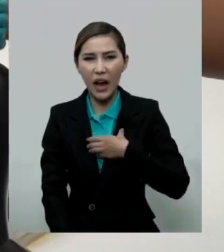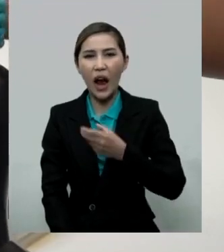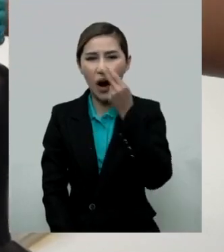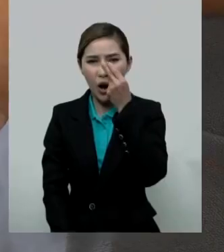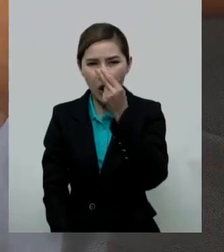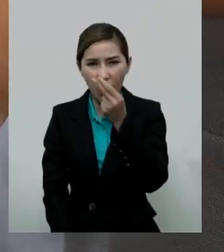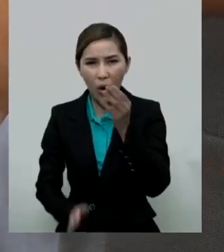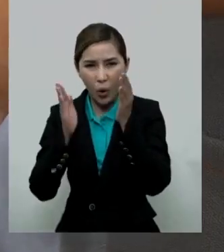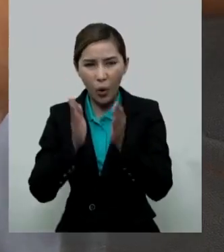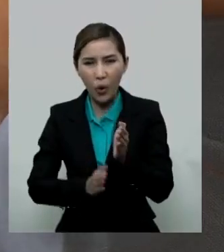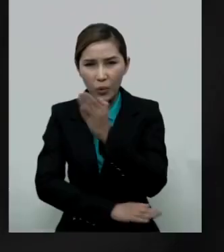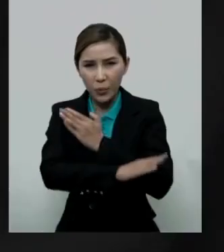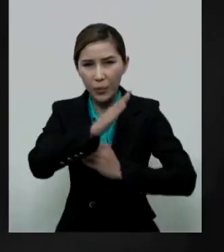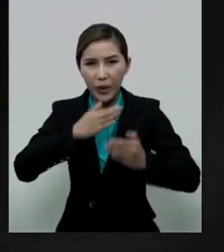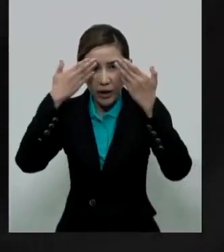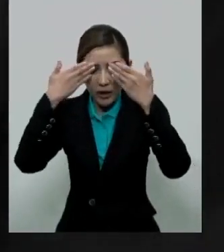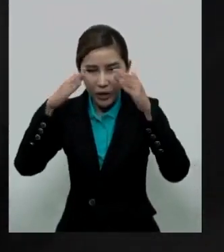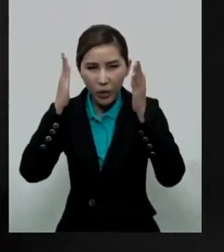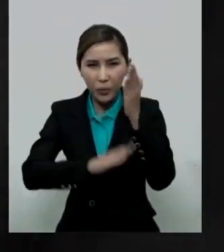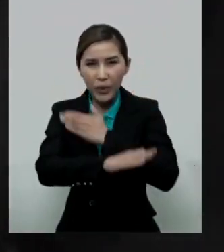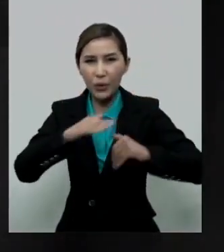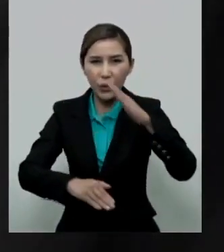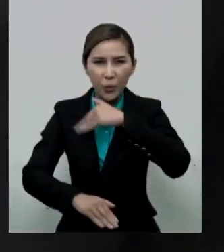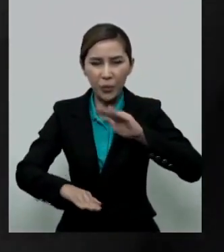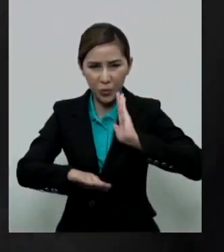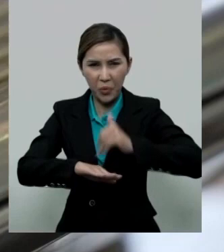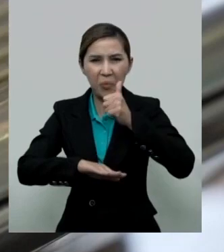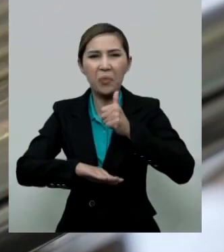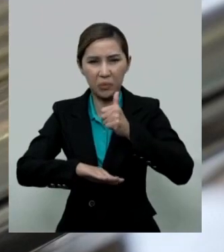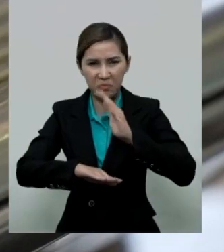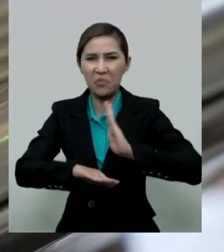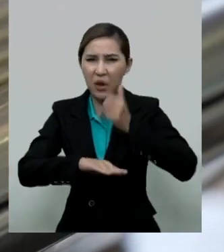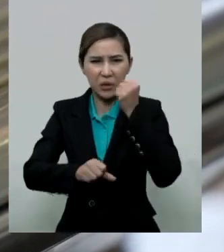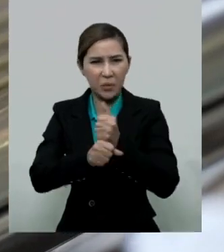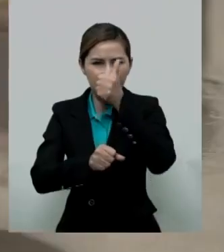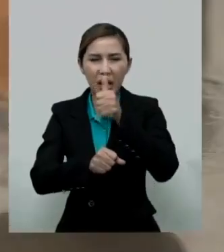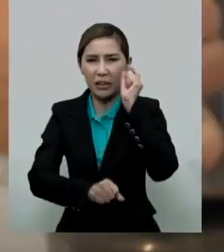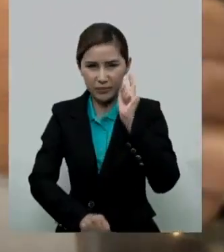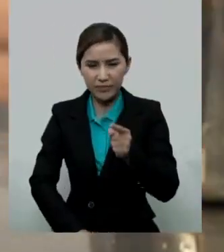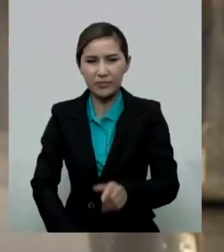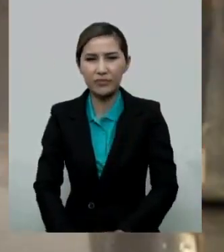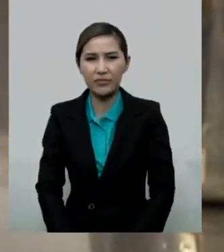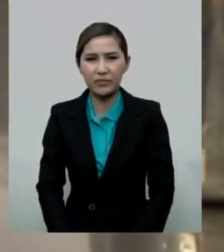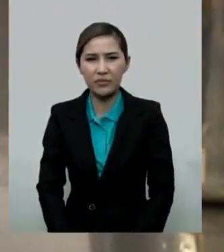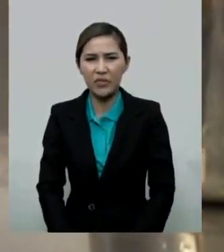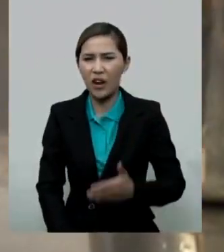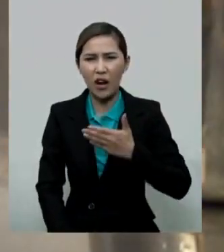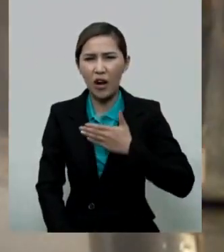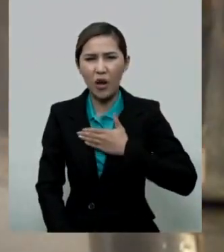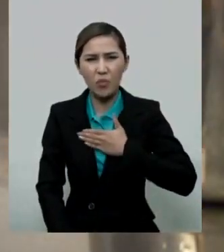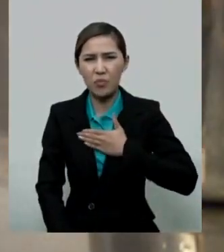แค่อย่าให้เรามองคนตาบอดและคนพิการทั่วไปว่าเขามีความสามารถเขามีศักยภาพเขาก็ทำงานได้จริงจัง